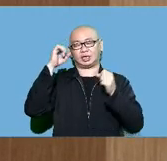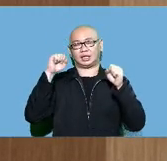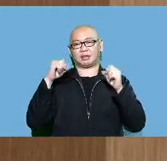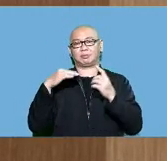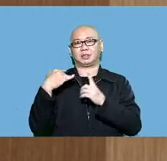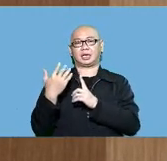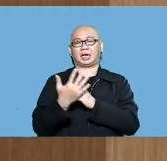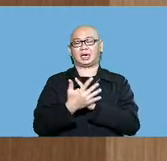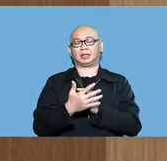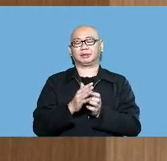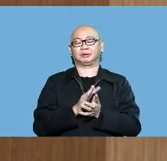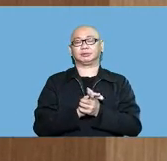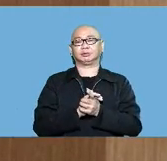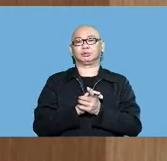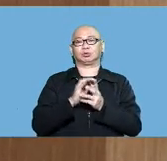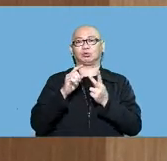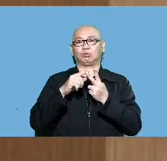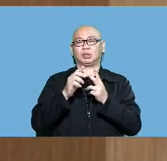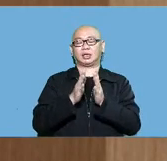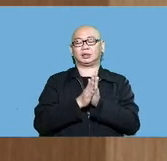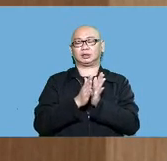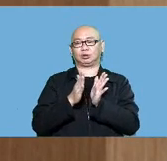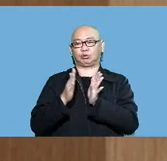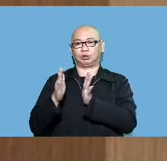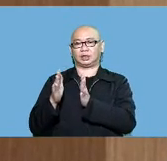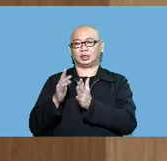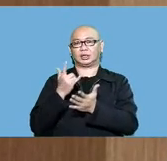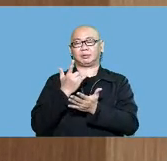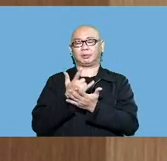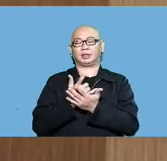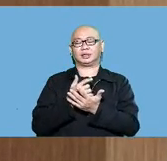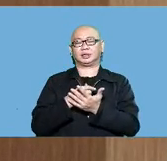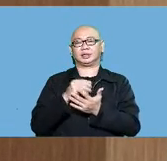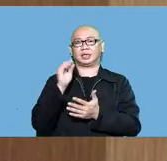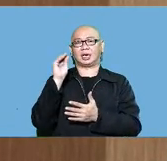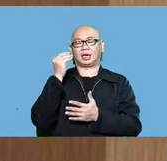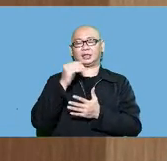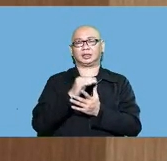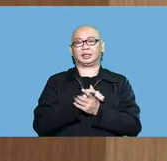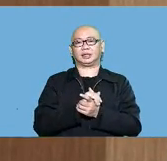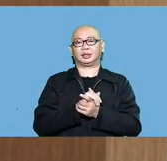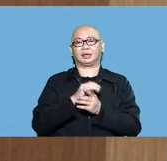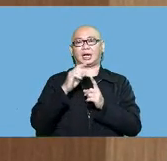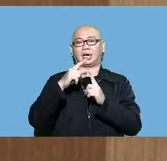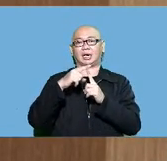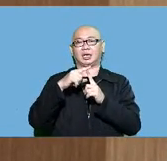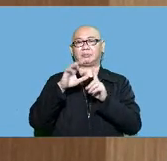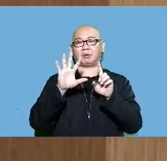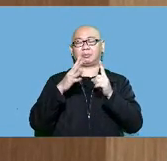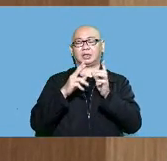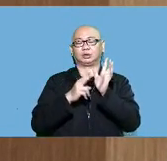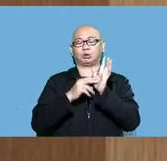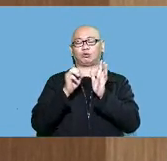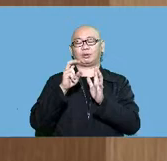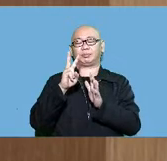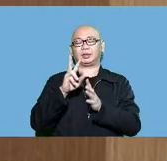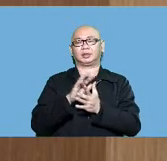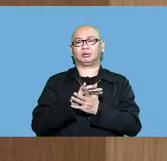masyarakat. Kedua dan seterusnya ditetapkan di Jakarta pada tanggal